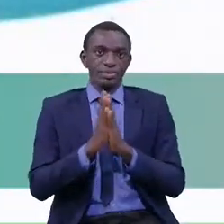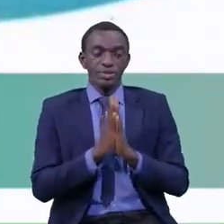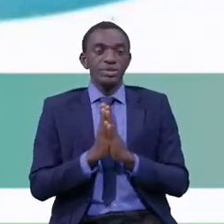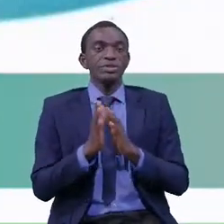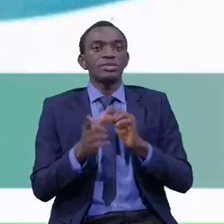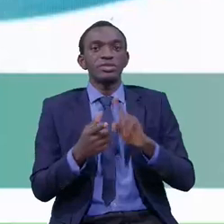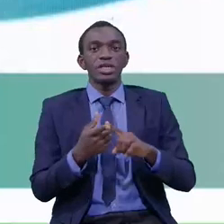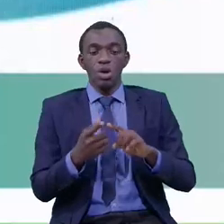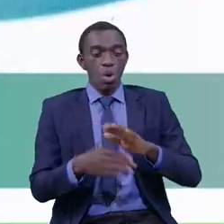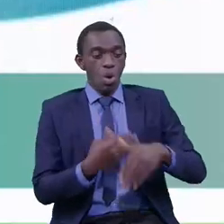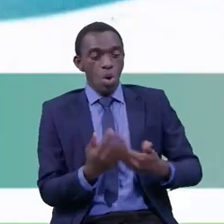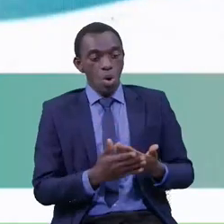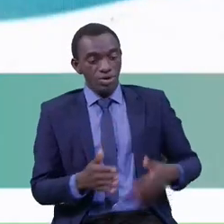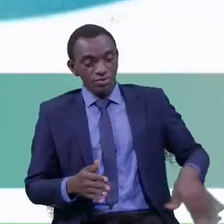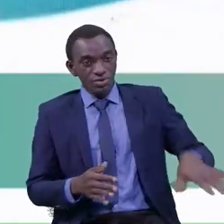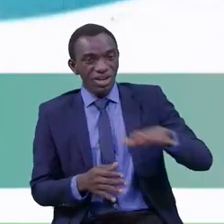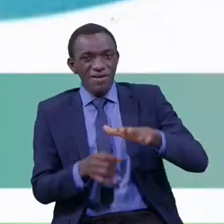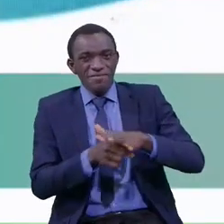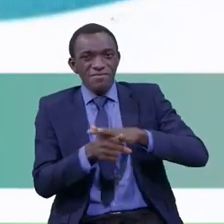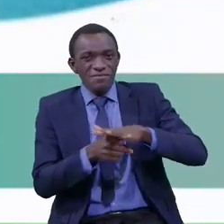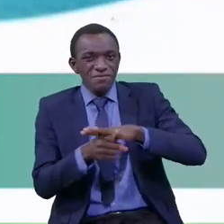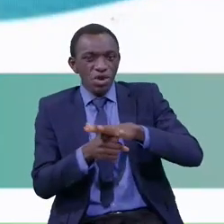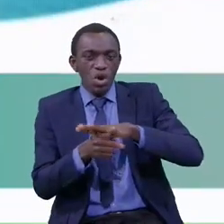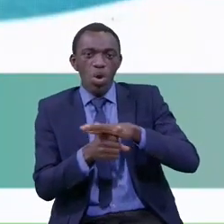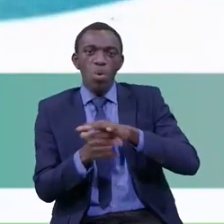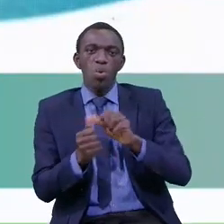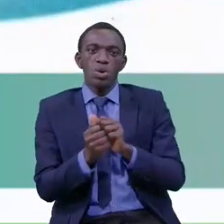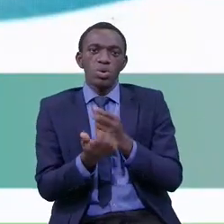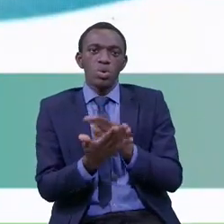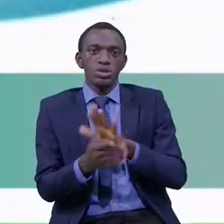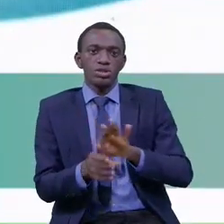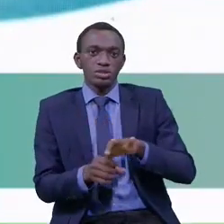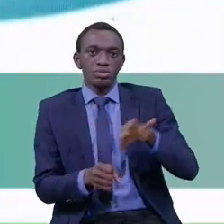Et ils furent tous remplis du Saint-Esprit.